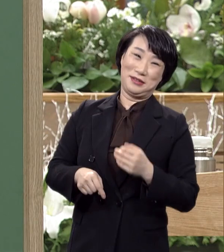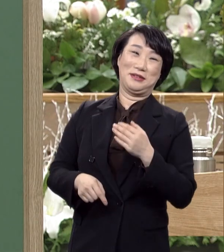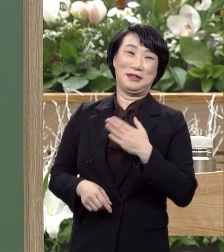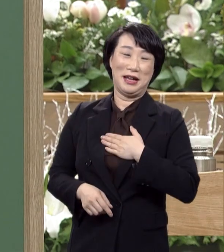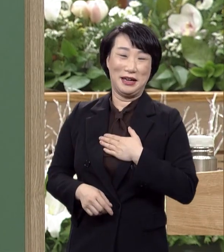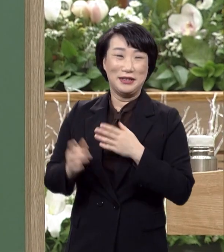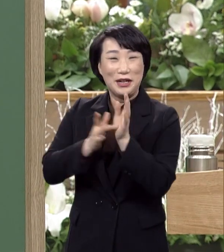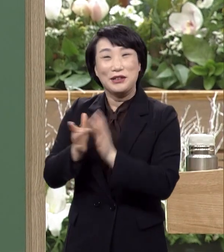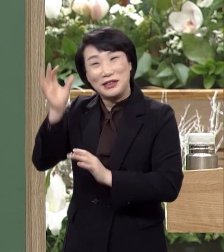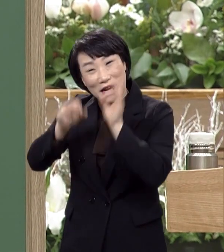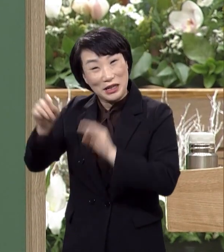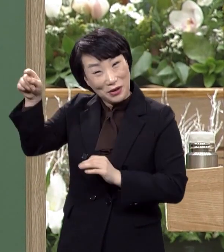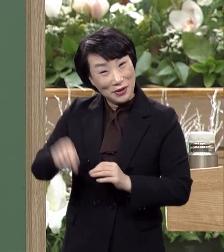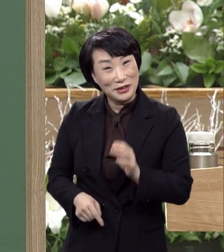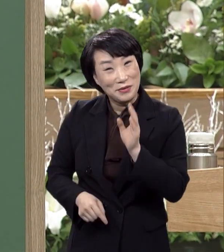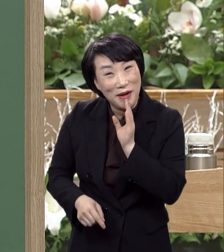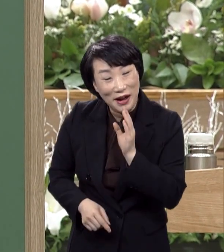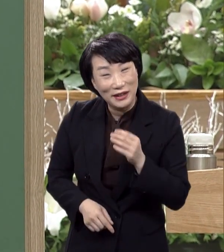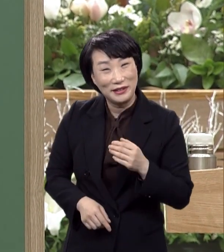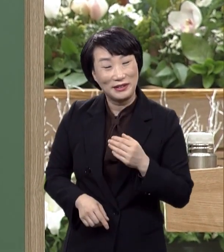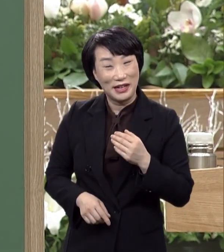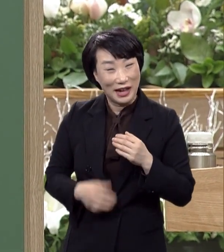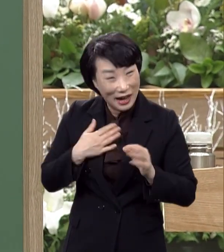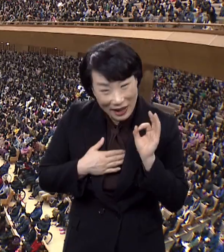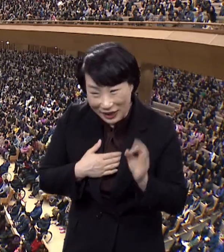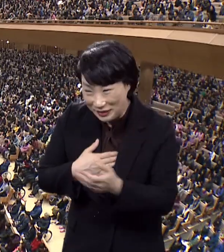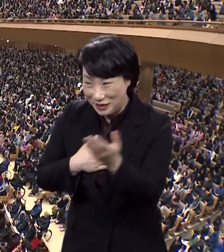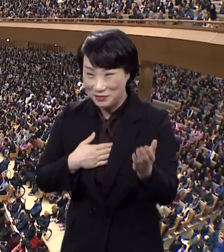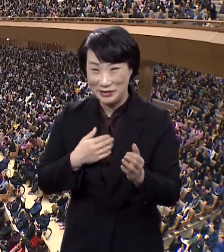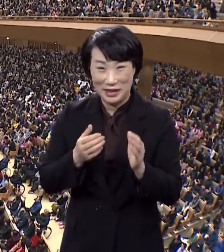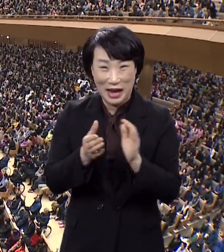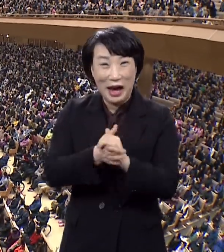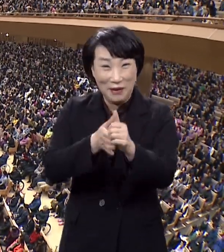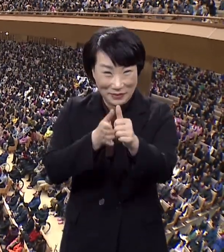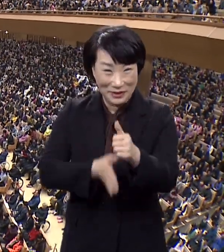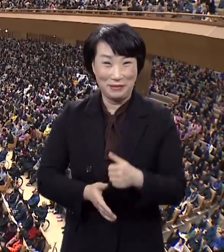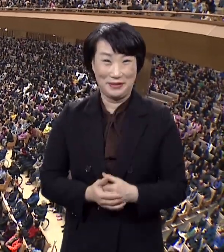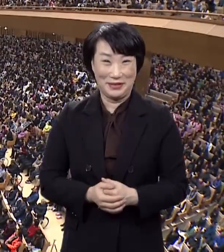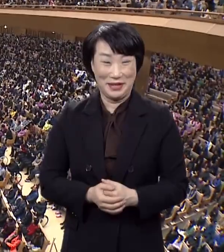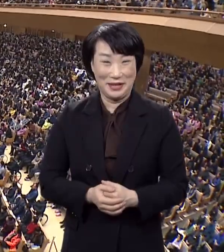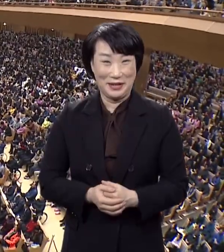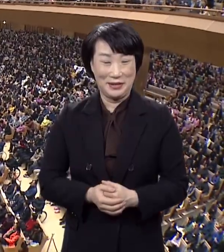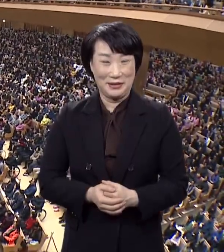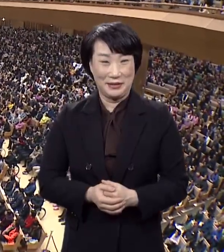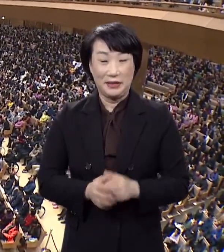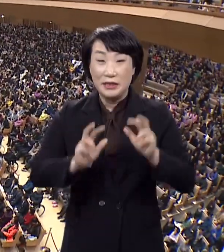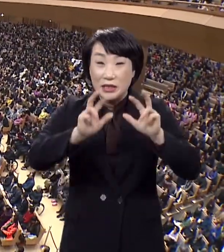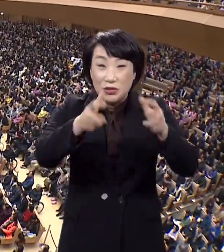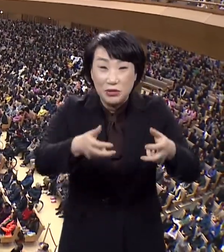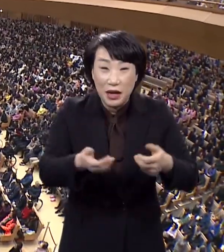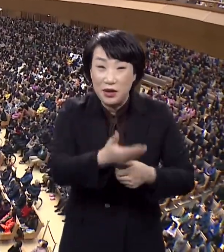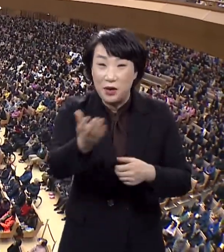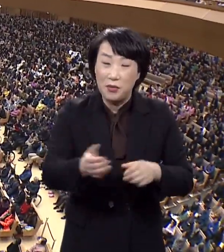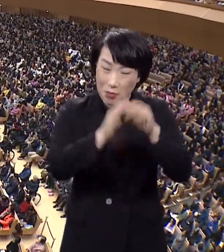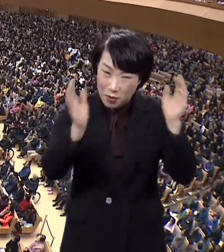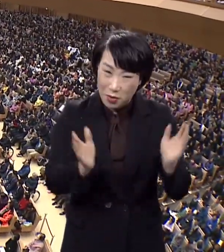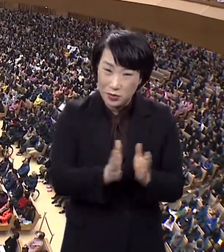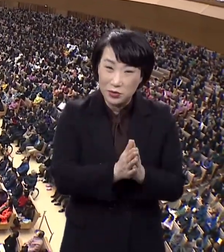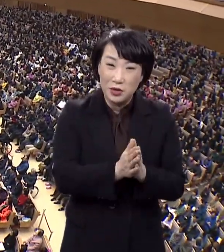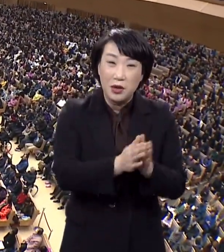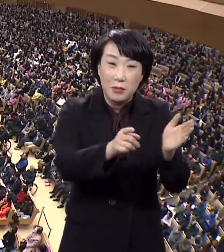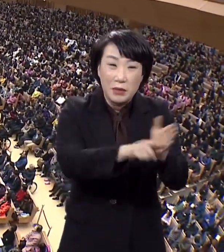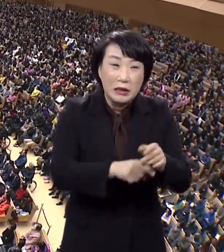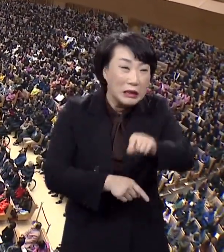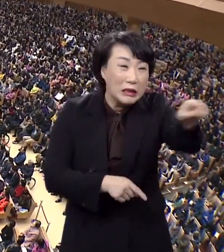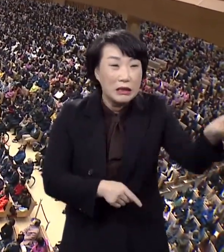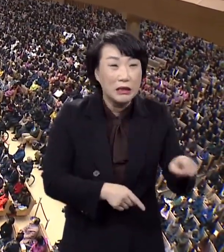말입니다. 예수님이 찾아오셨다 이 땅에. 알아들었으면 아멘 합시다. 네, 이 지구상에 다 믿는, 그들이